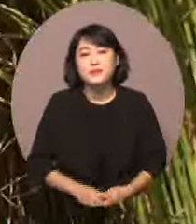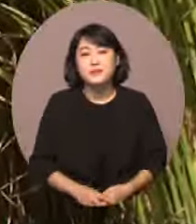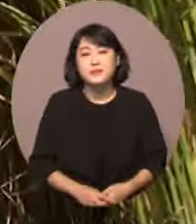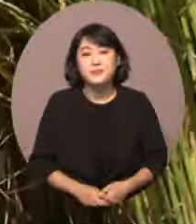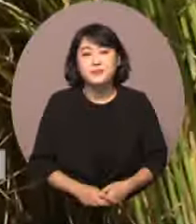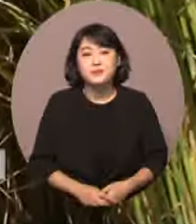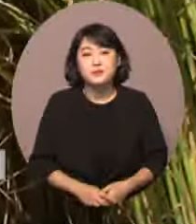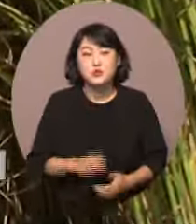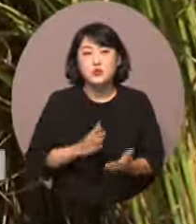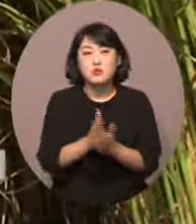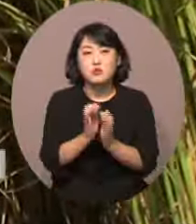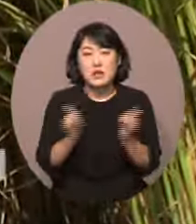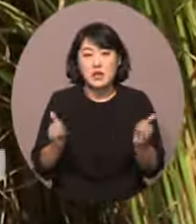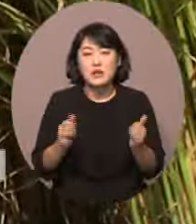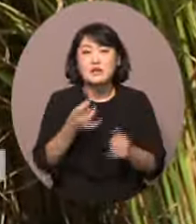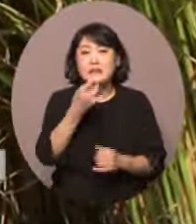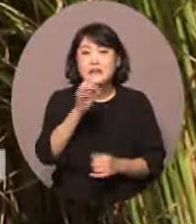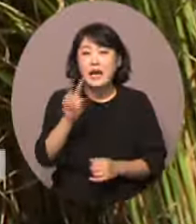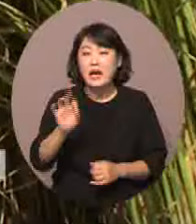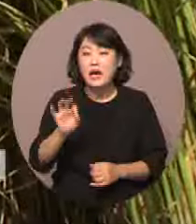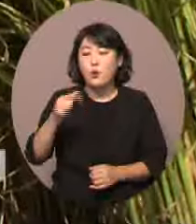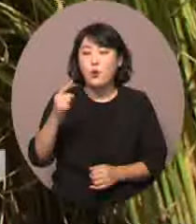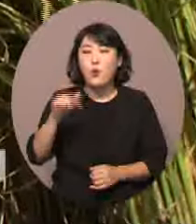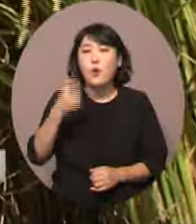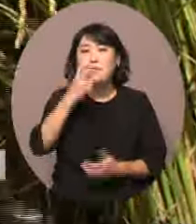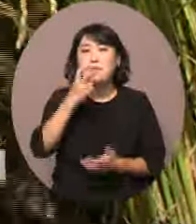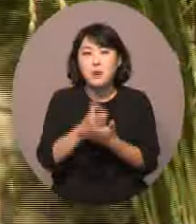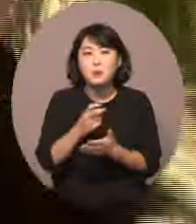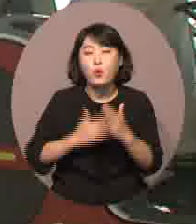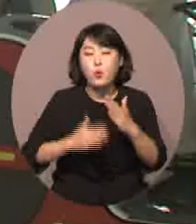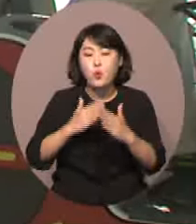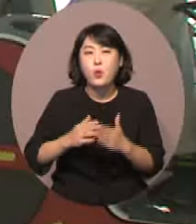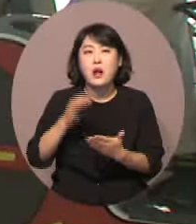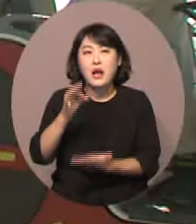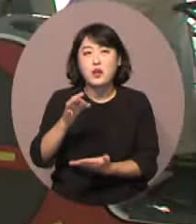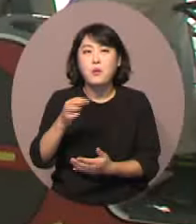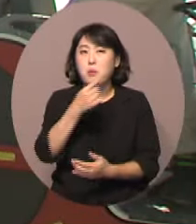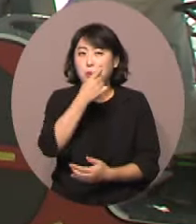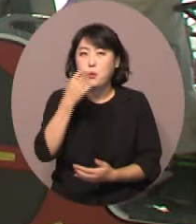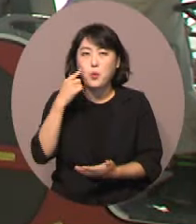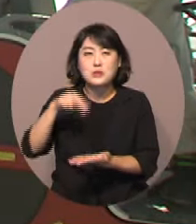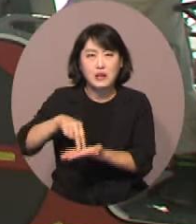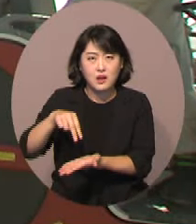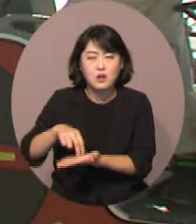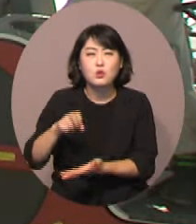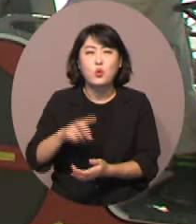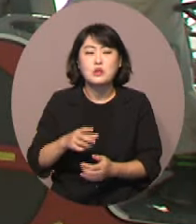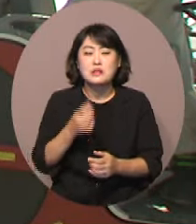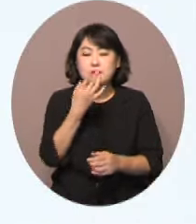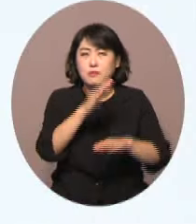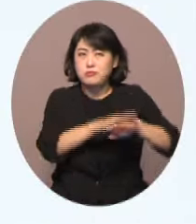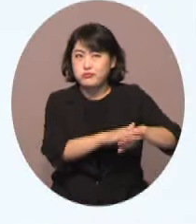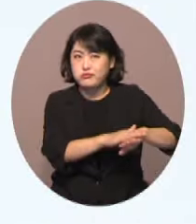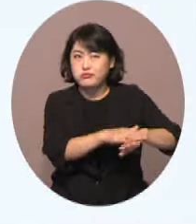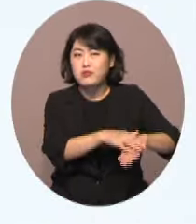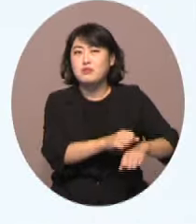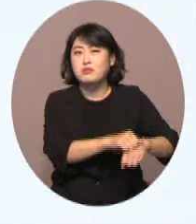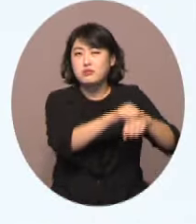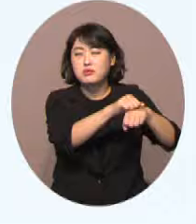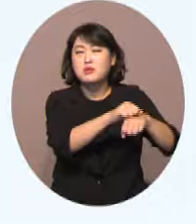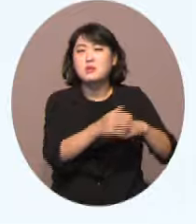전문가들은 양곡관리법의 전면 개정과 공공가격 보장, 공공비축미를 늘리는 등 식량 안보 차원에서